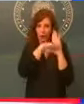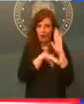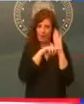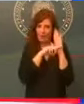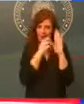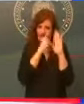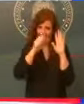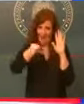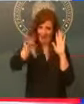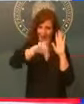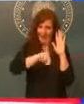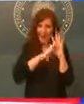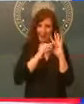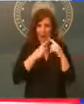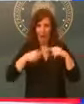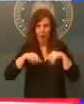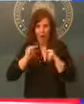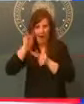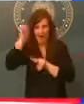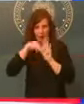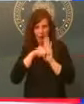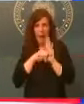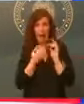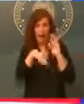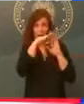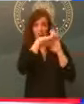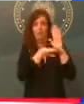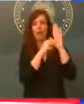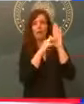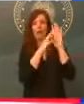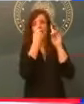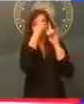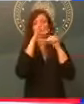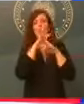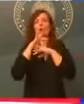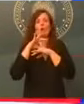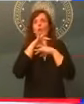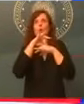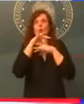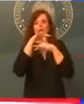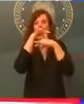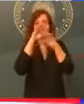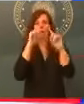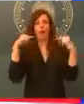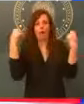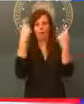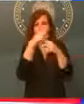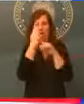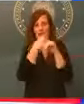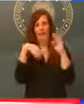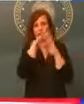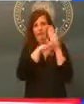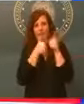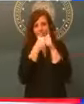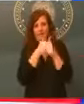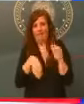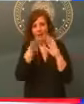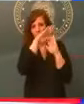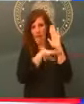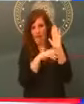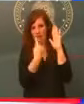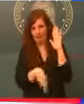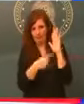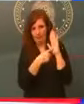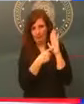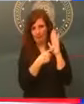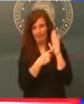consultazione nazionale che diventerà la stella polare dell'azione di governo già da